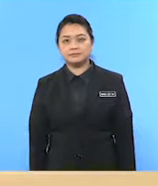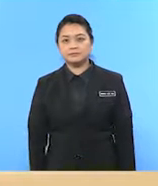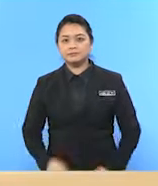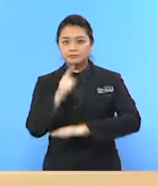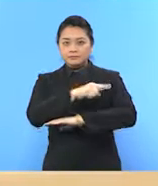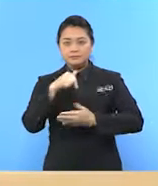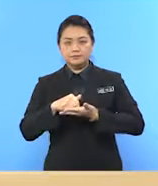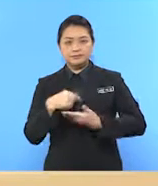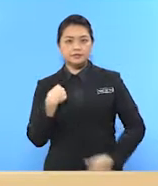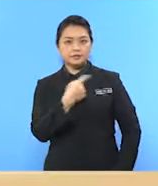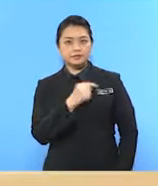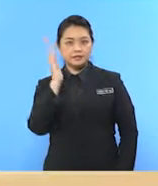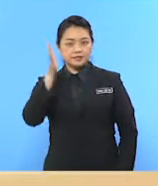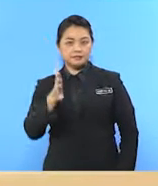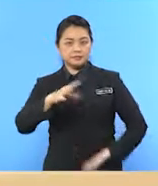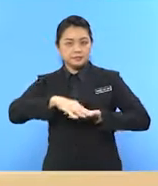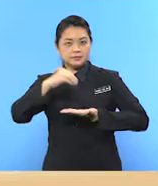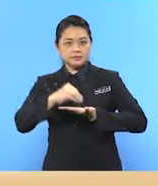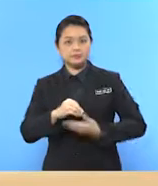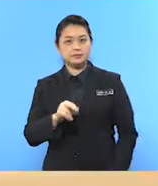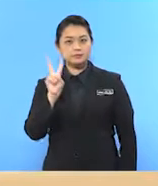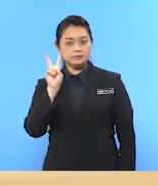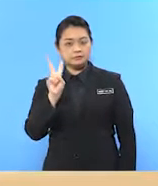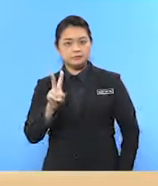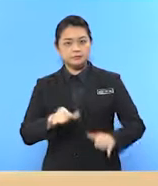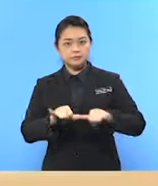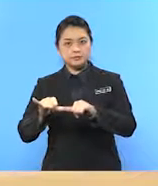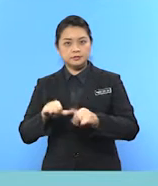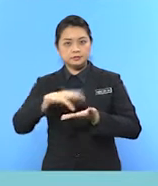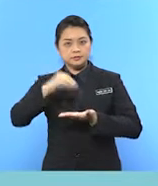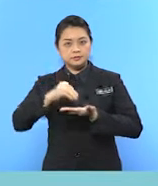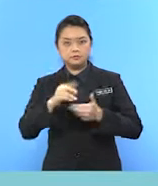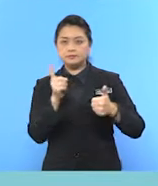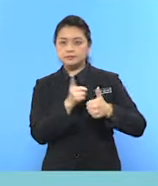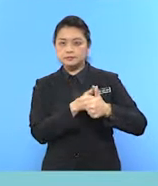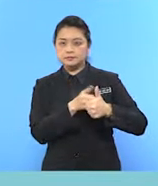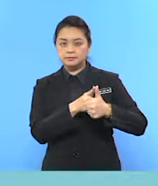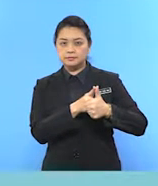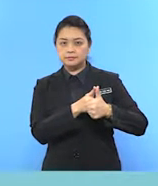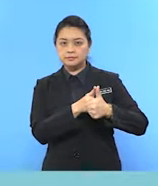Hari ini kita akan mempelajari dua standard pembelajaran iaitu